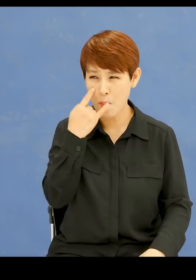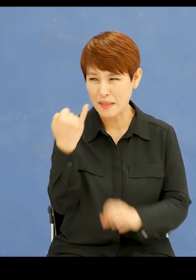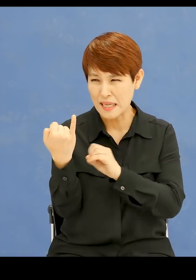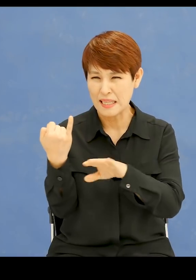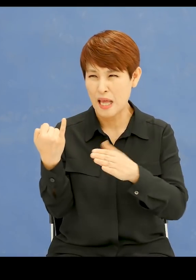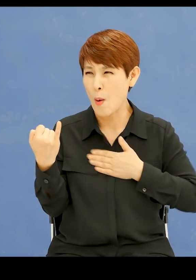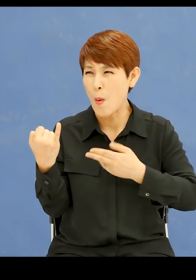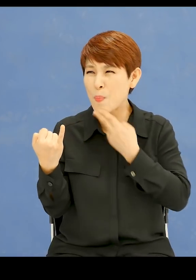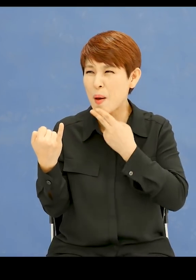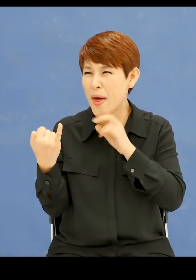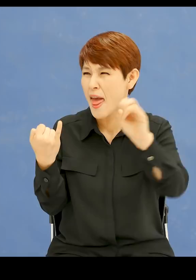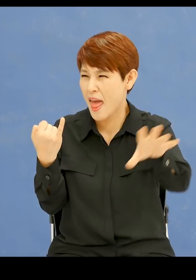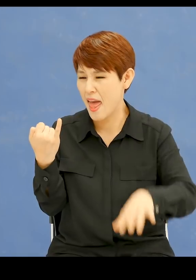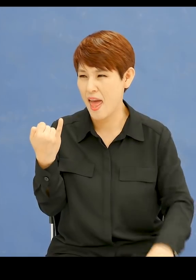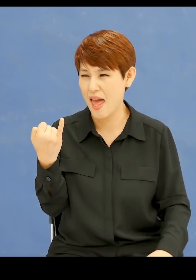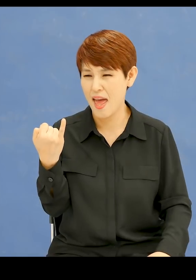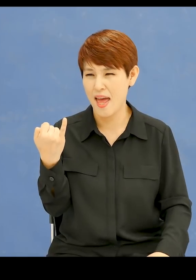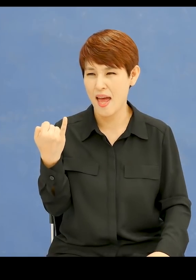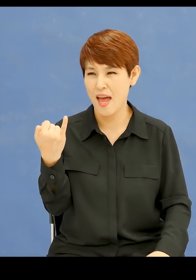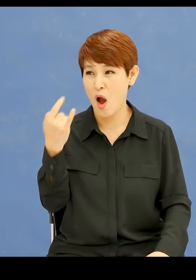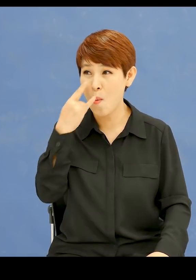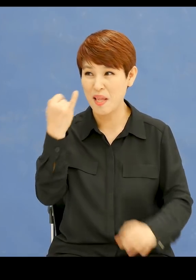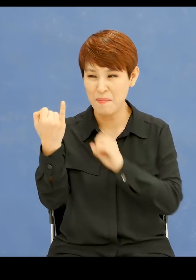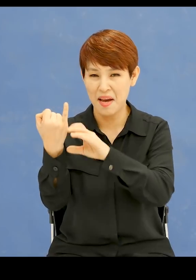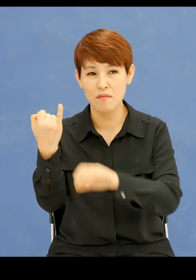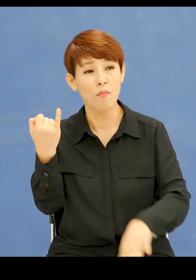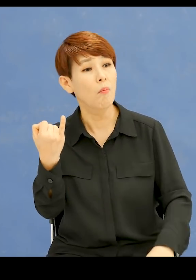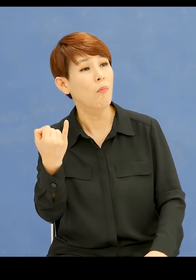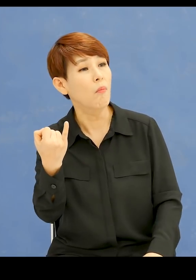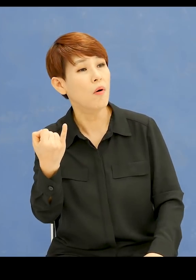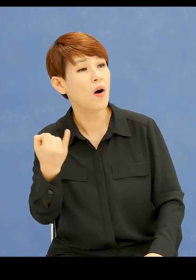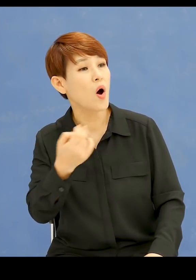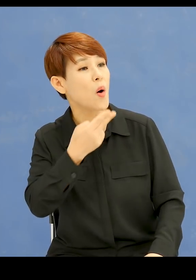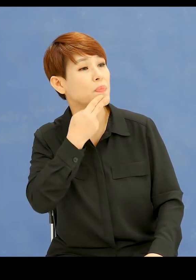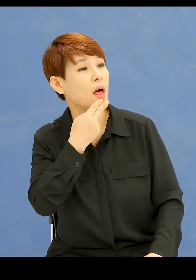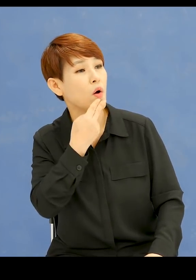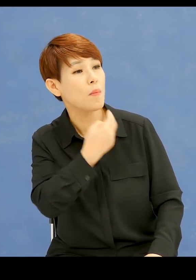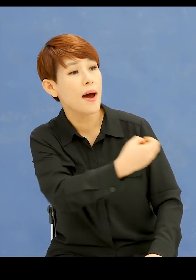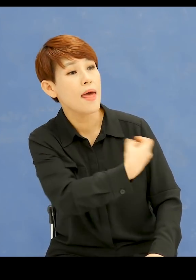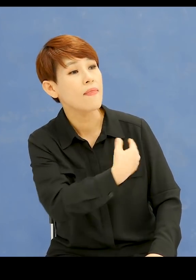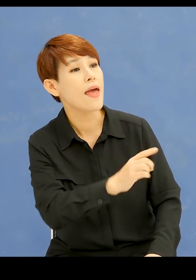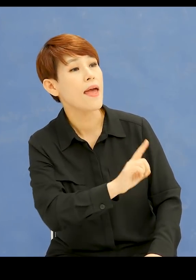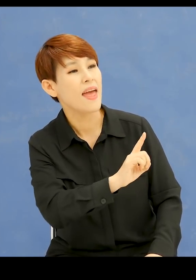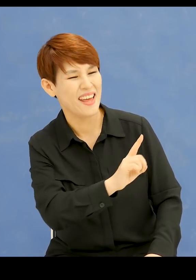엄마 없다 그래. 없다 그래. 그랬는데 이제 우리 어머니가 없다 그러라는데요.